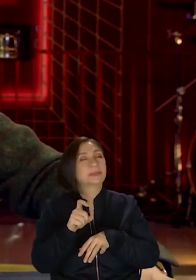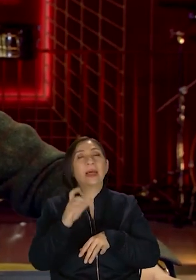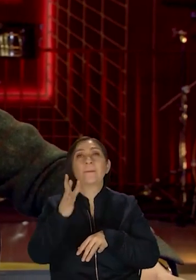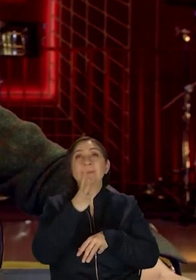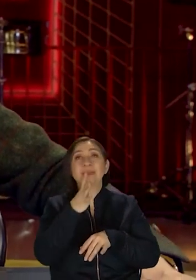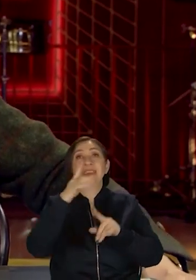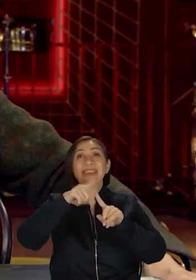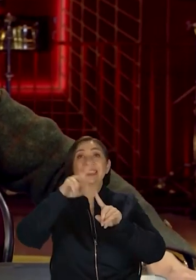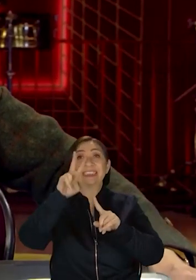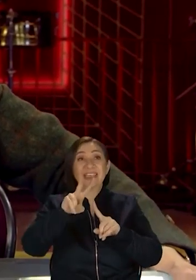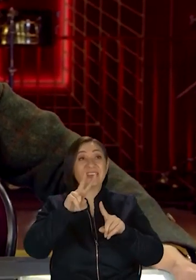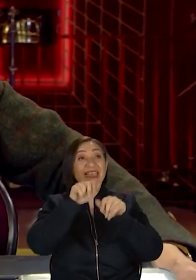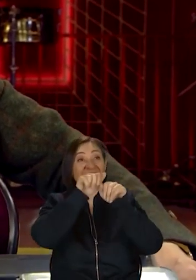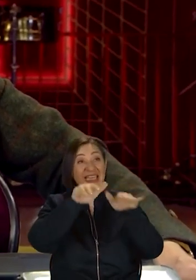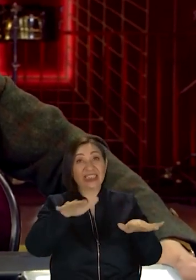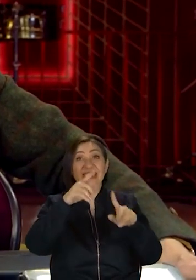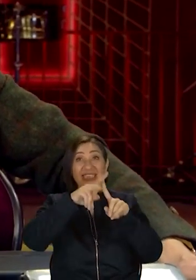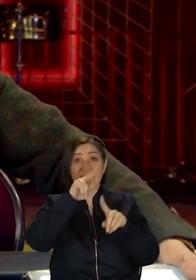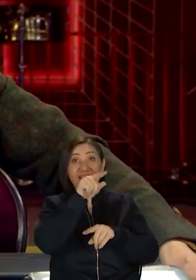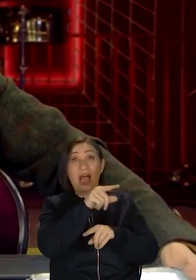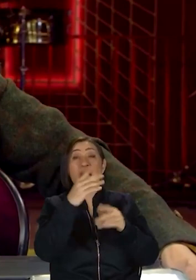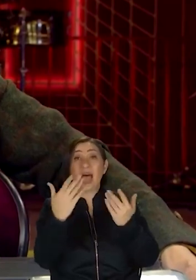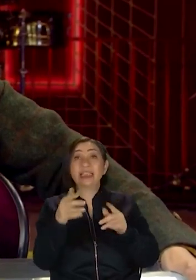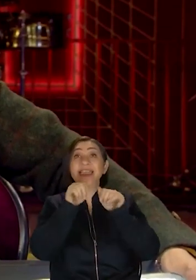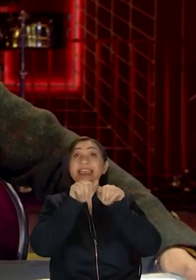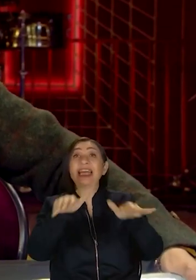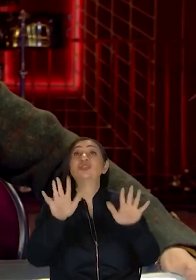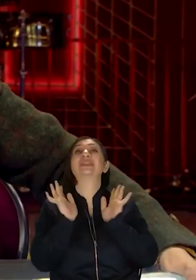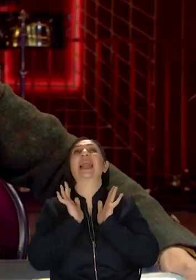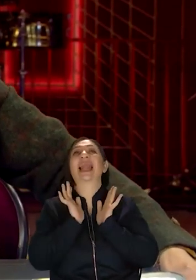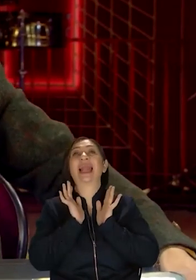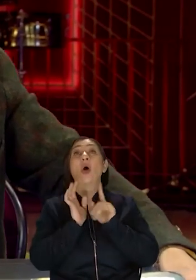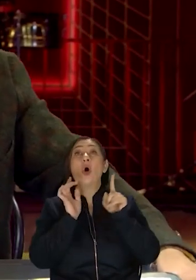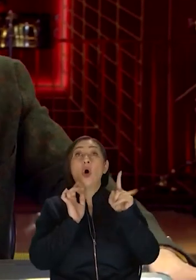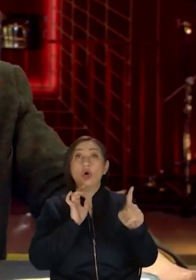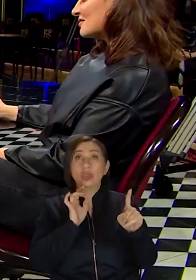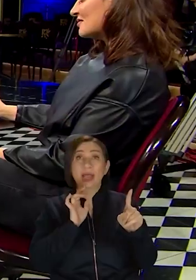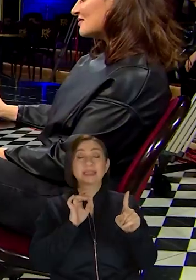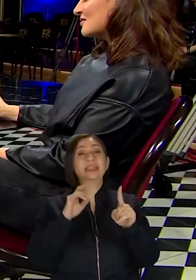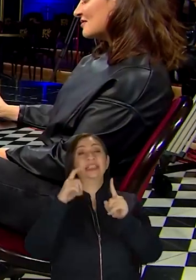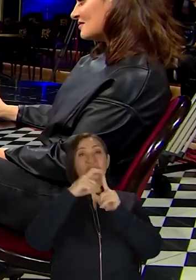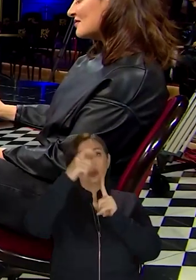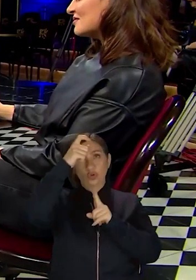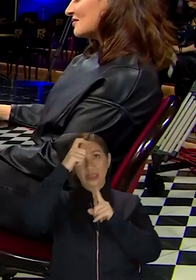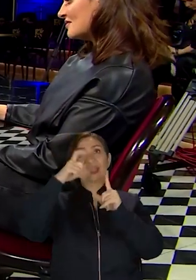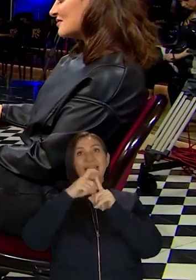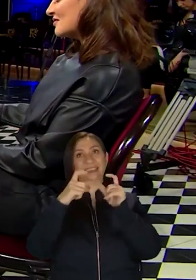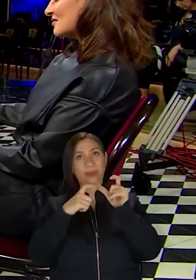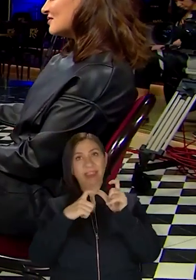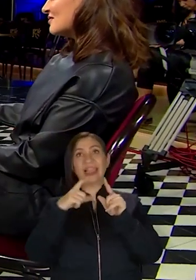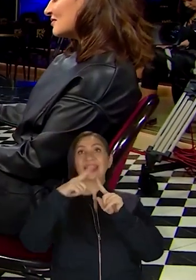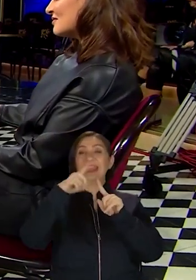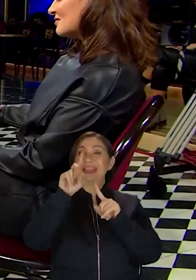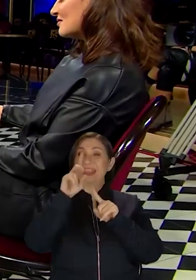bildiğimiz televizyonlar yayıncı diye baktığımız televizyonlar artık yayıncı değil. Onlar Digitürk, D-Smart, TV